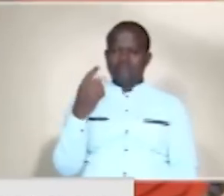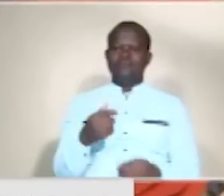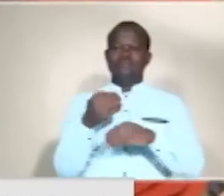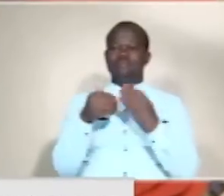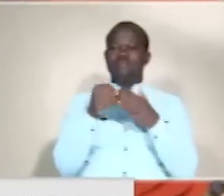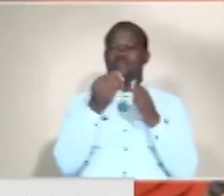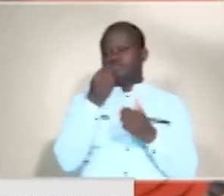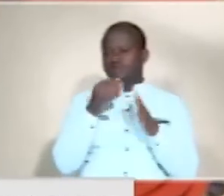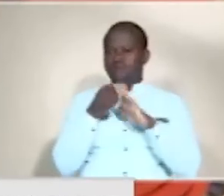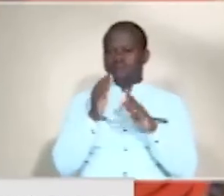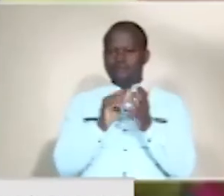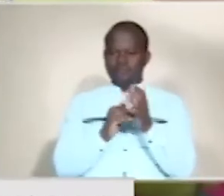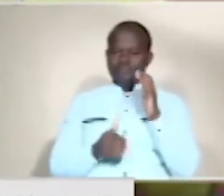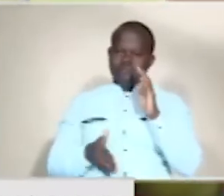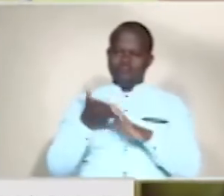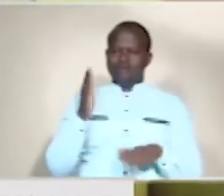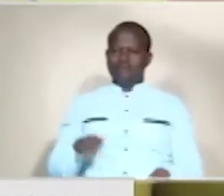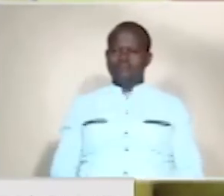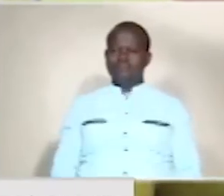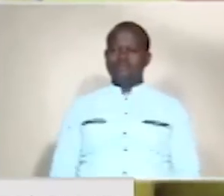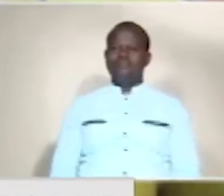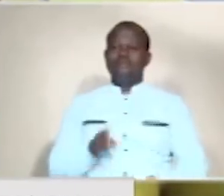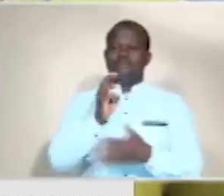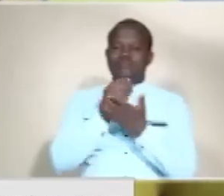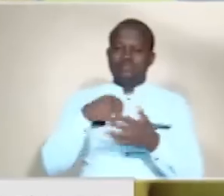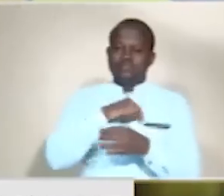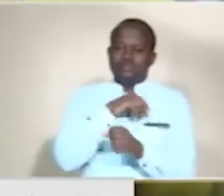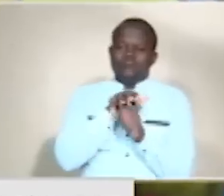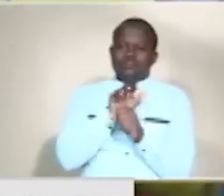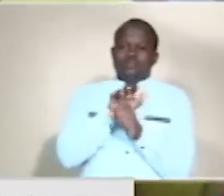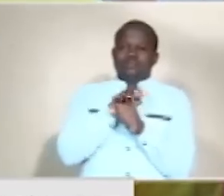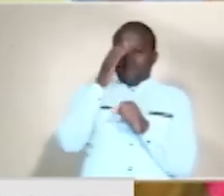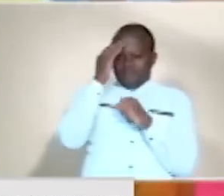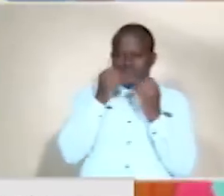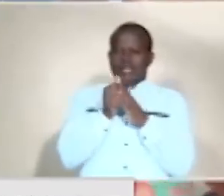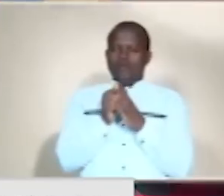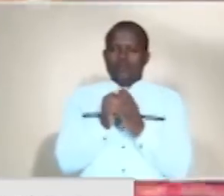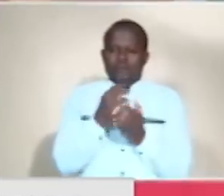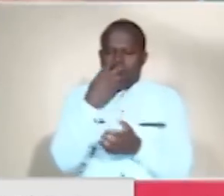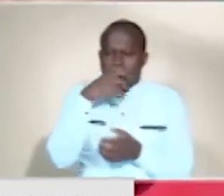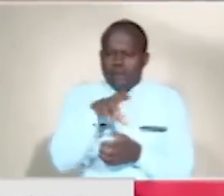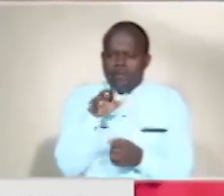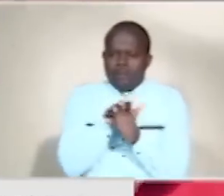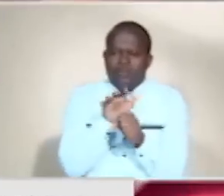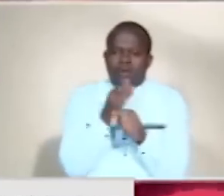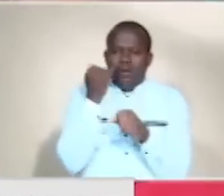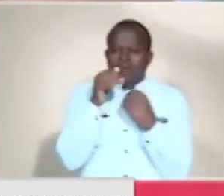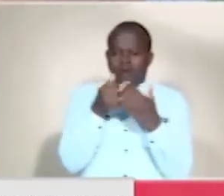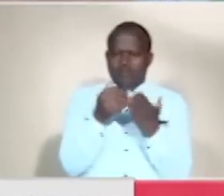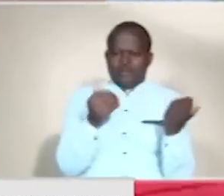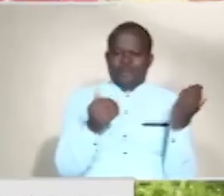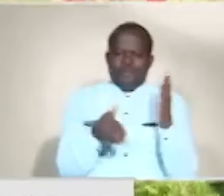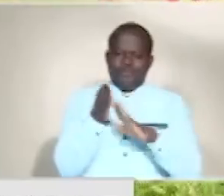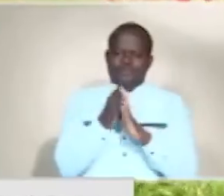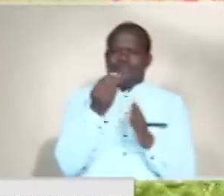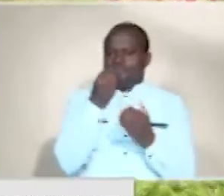ubundi umuntu akarya vuba kandi byihuse. Aya mashyiga yadufasha rwose, arashyuha nuko dutoraguye nyine bishya